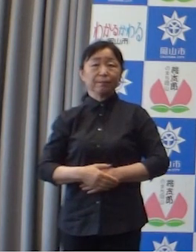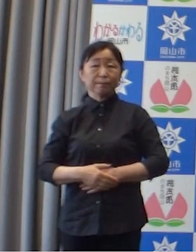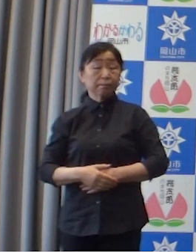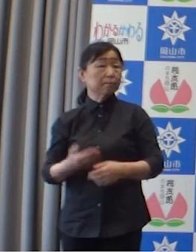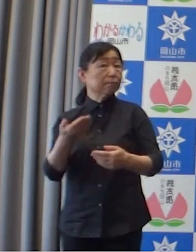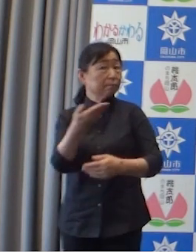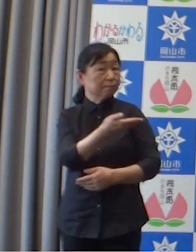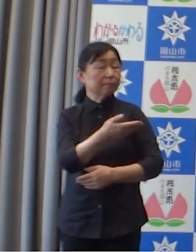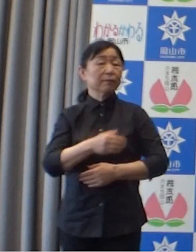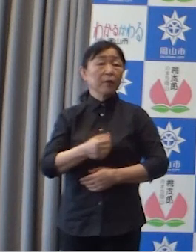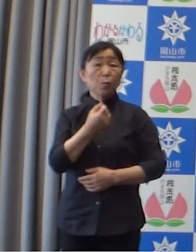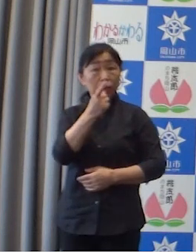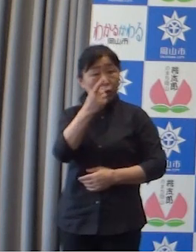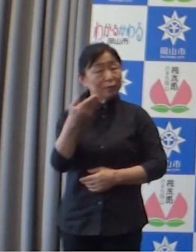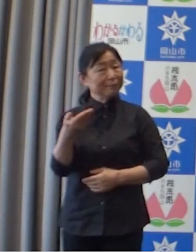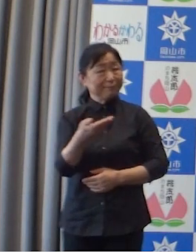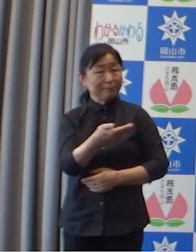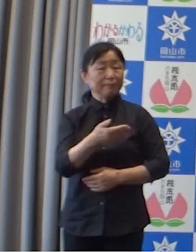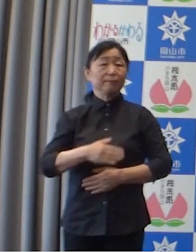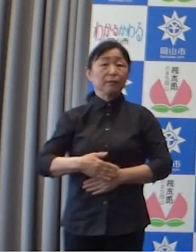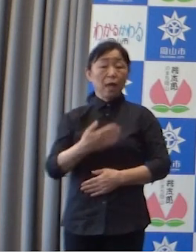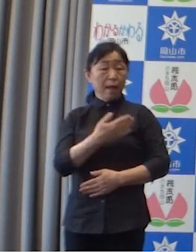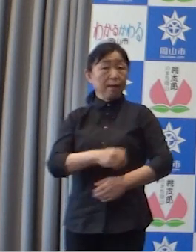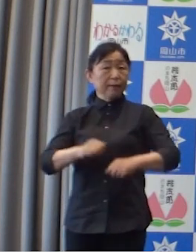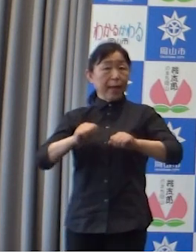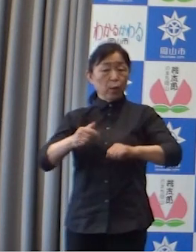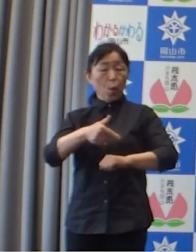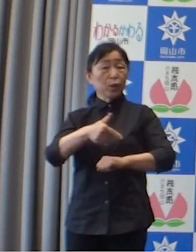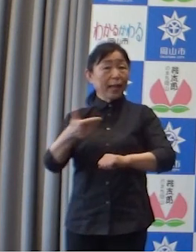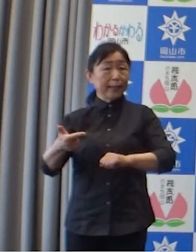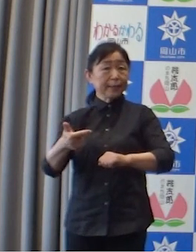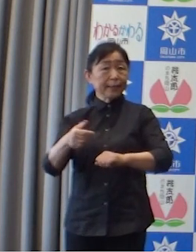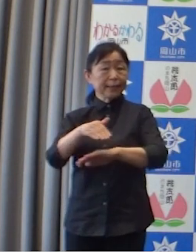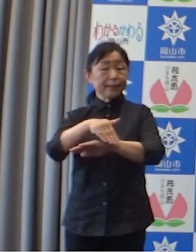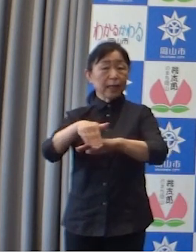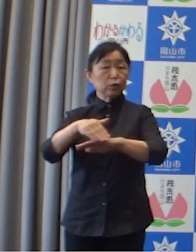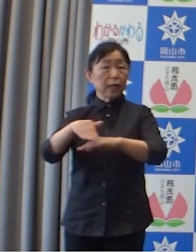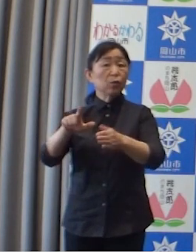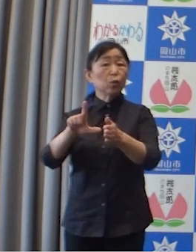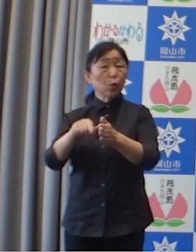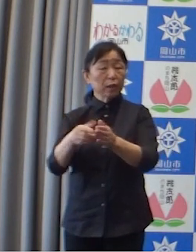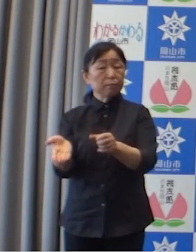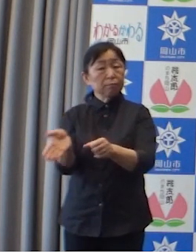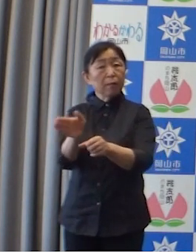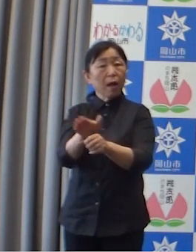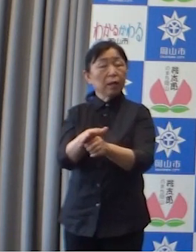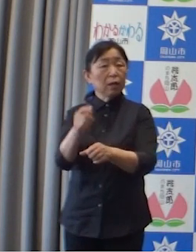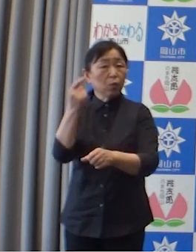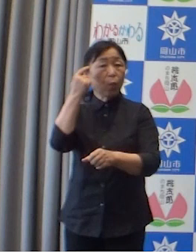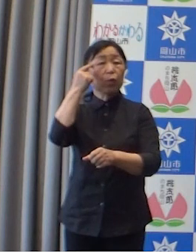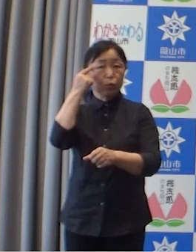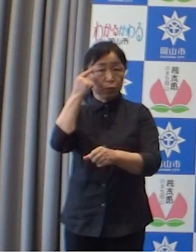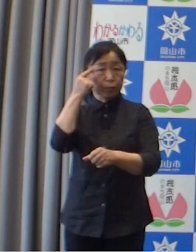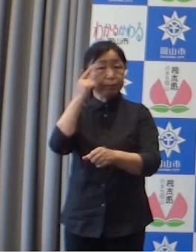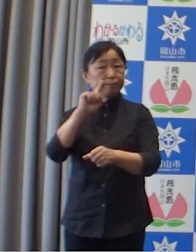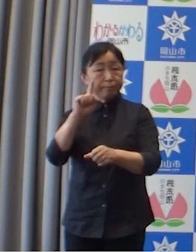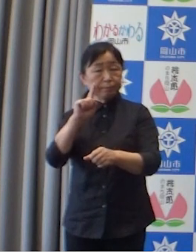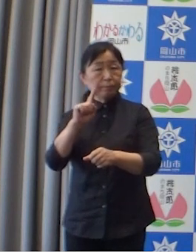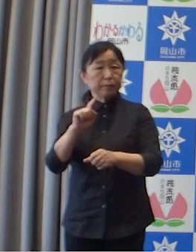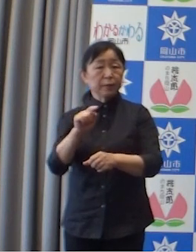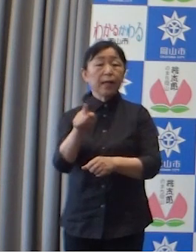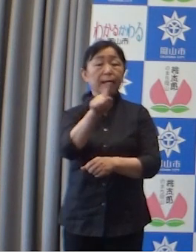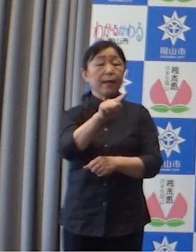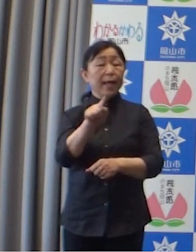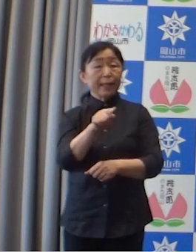ともう一点、 はい、 これも健康大作戦の時に導入されてたと思うんですけど、